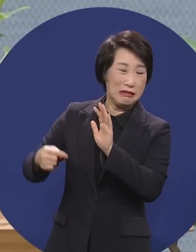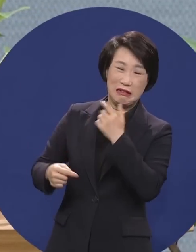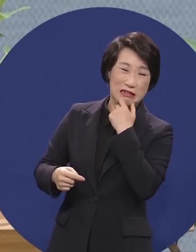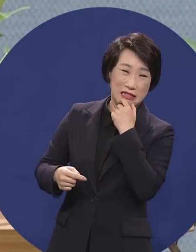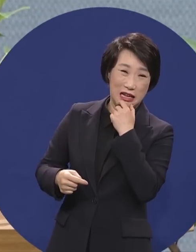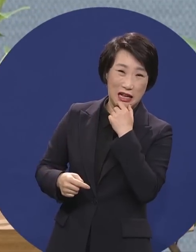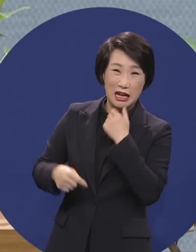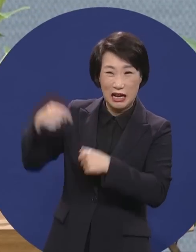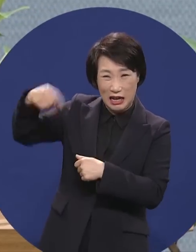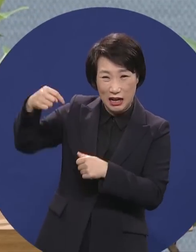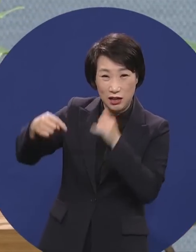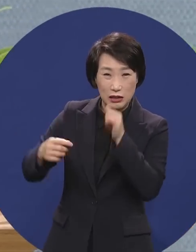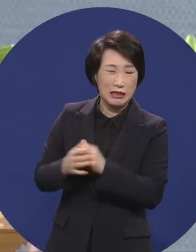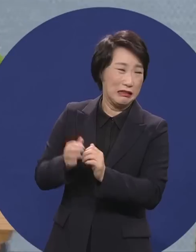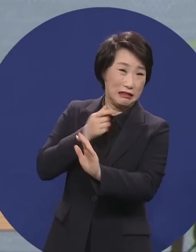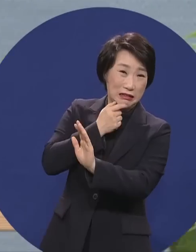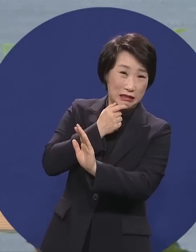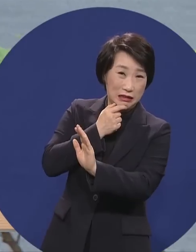이래라 저래라 귀찮아.